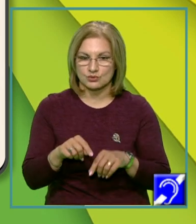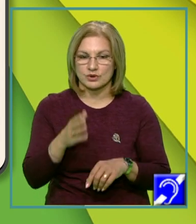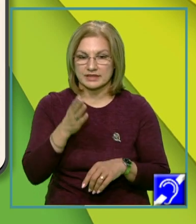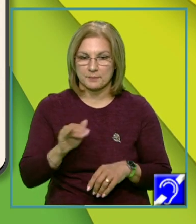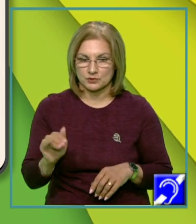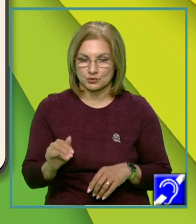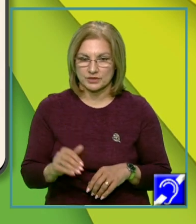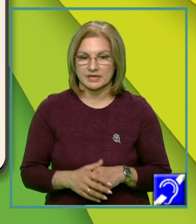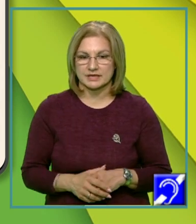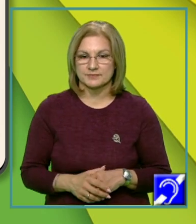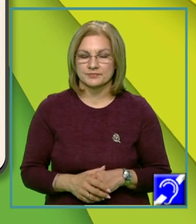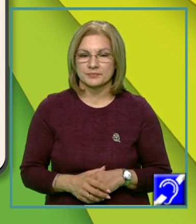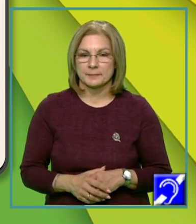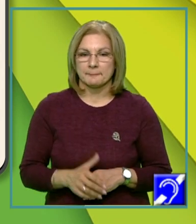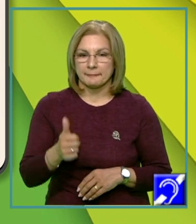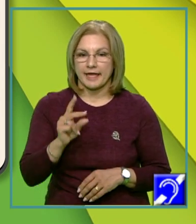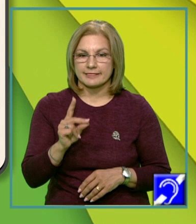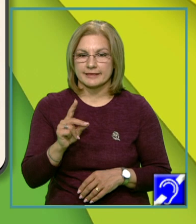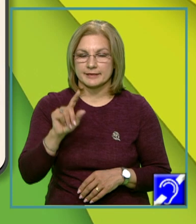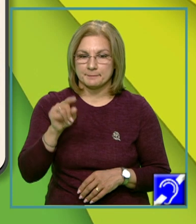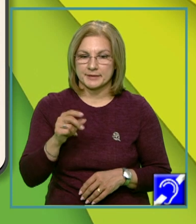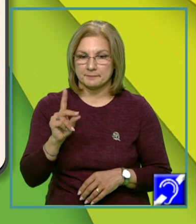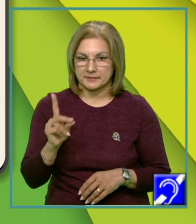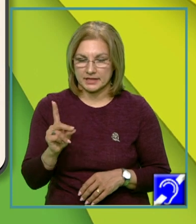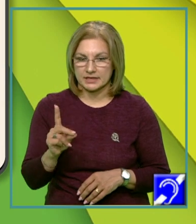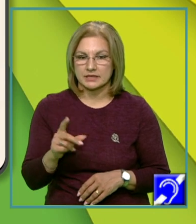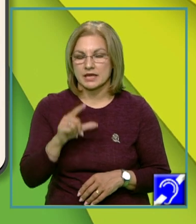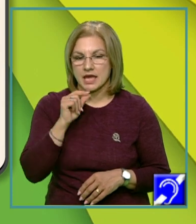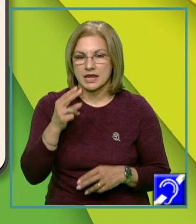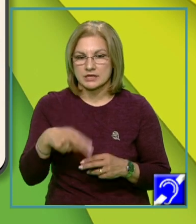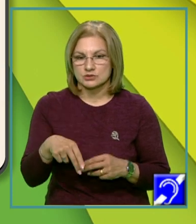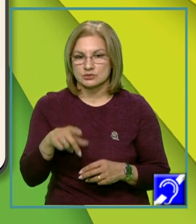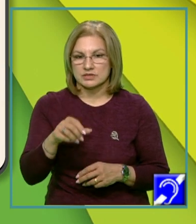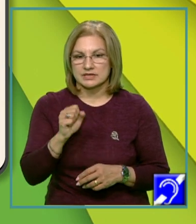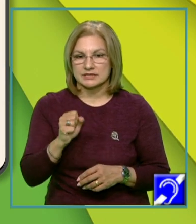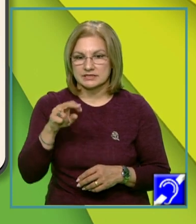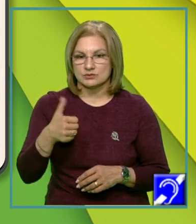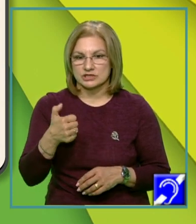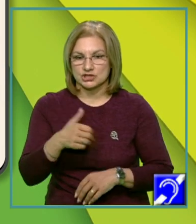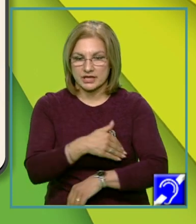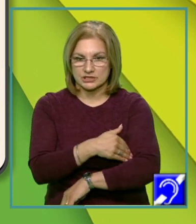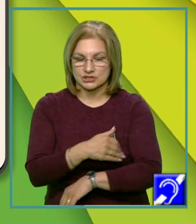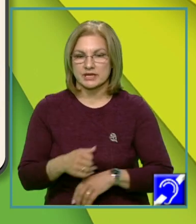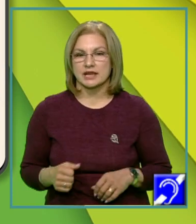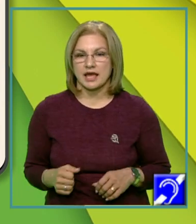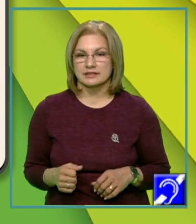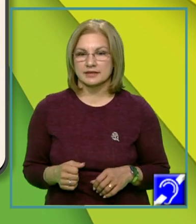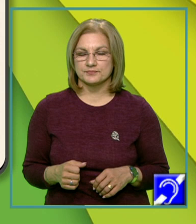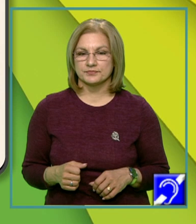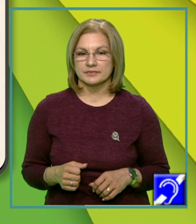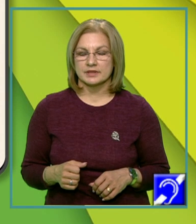dreptunghic a deprinde rezultă că ce nu de 60 de grade